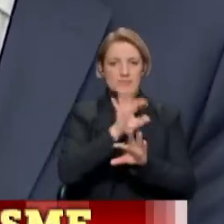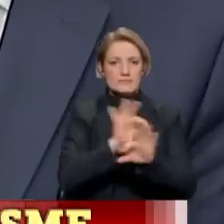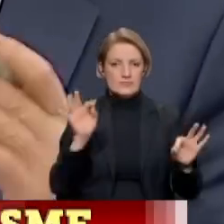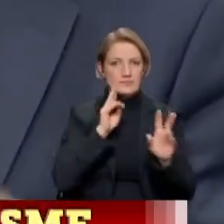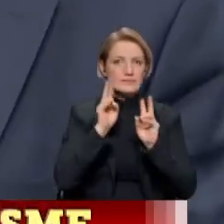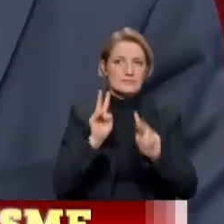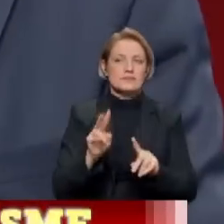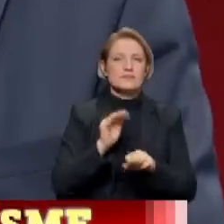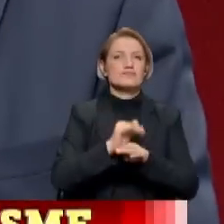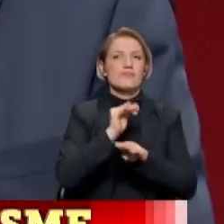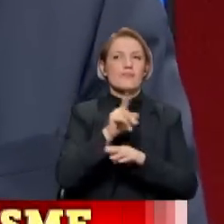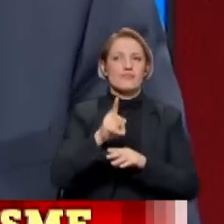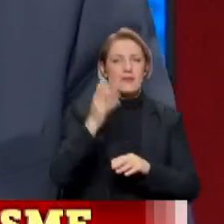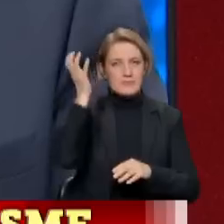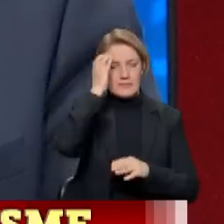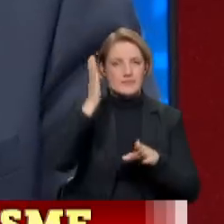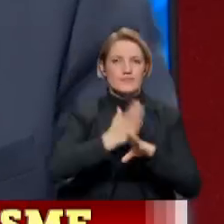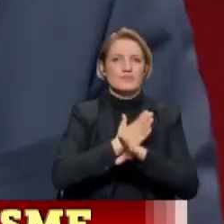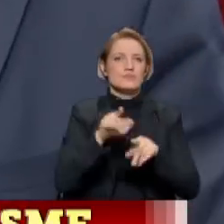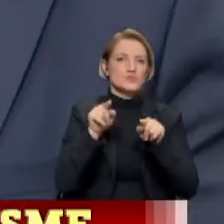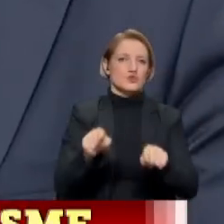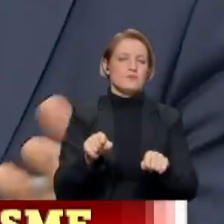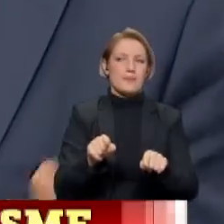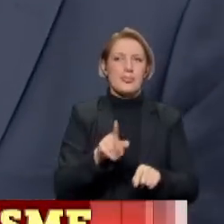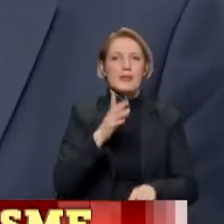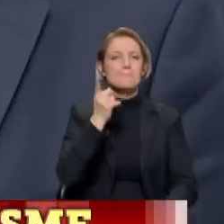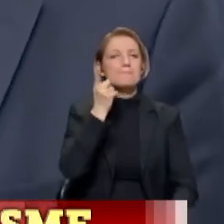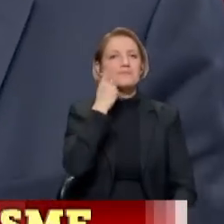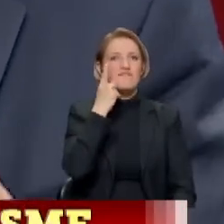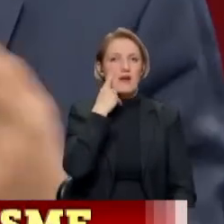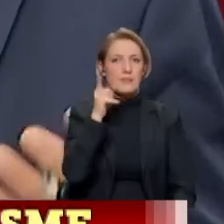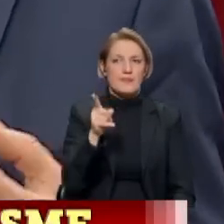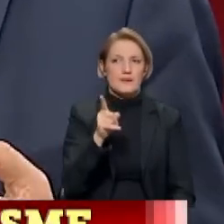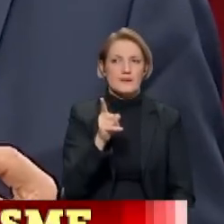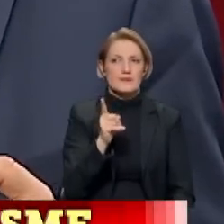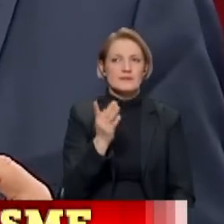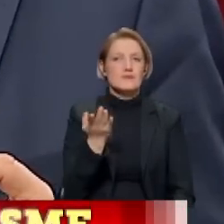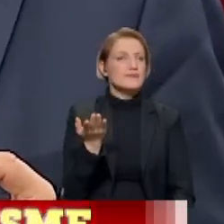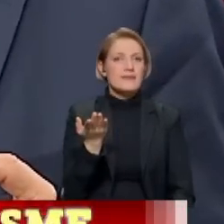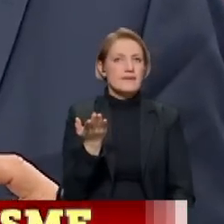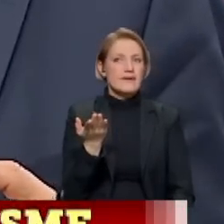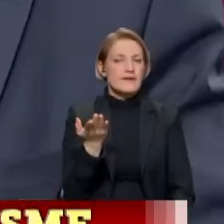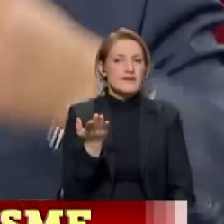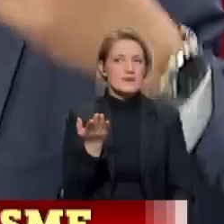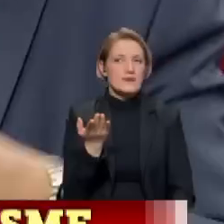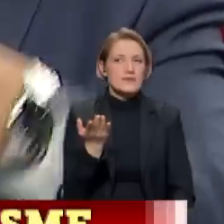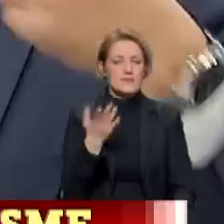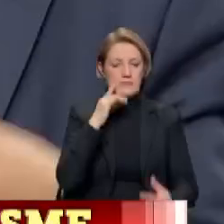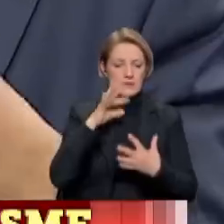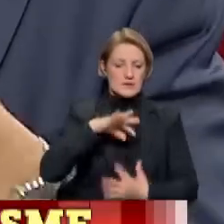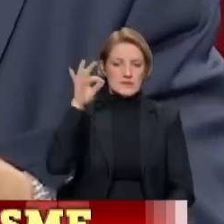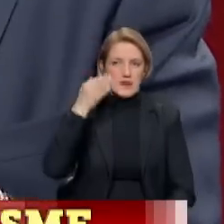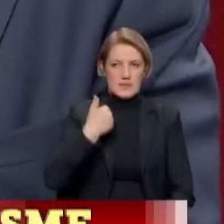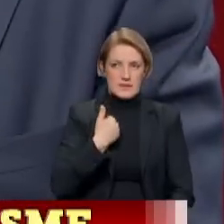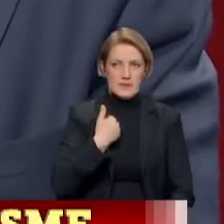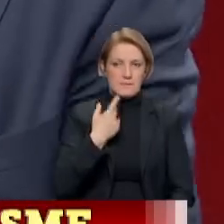bakımından yaşananların temel sebebi de şu. Şimdi devlet nesiz olmaz. Yani mesela insanın bir